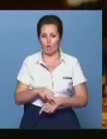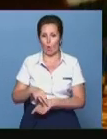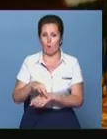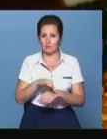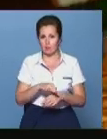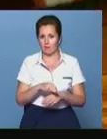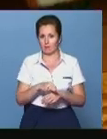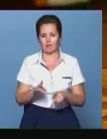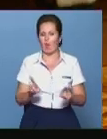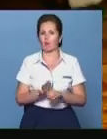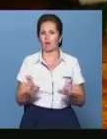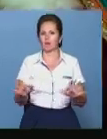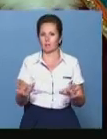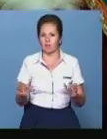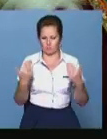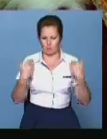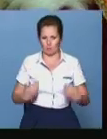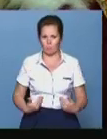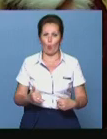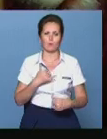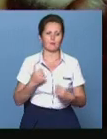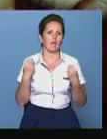такие, конечно. Это просто у нас гламурные.